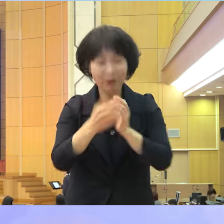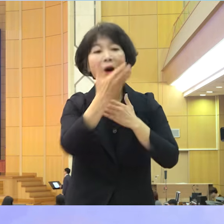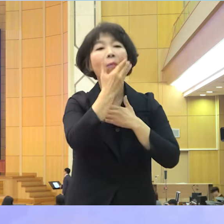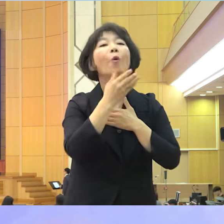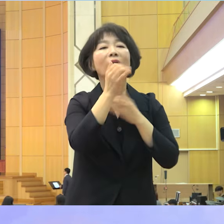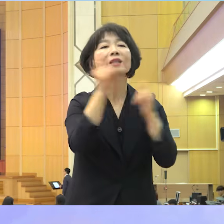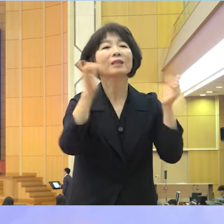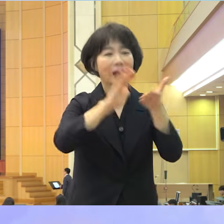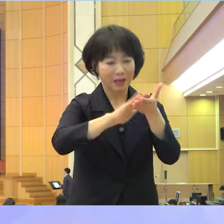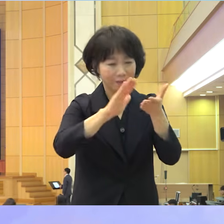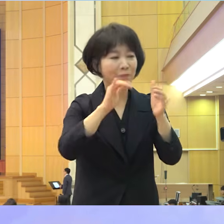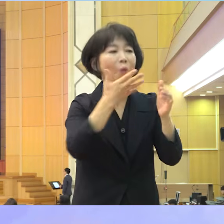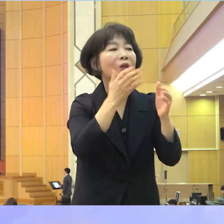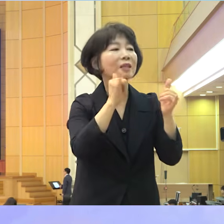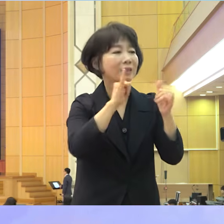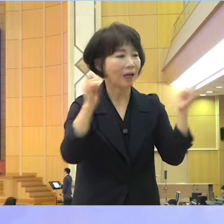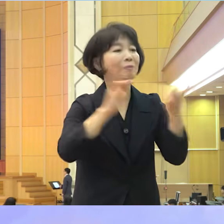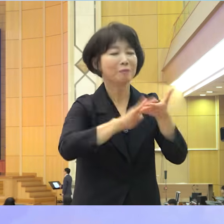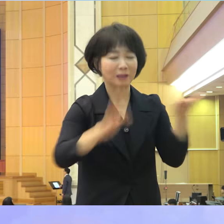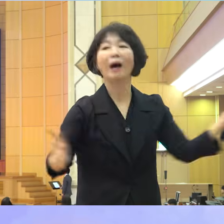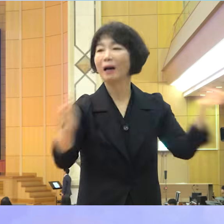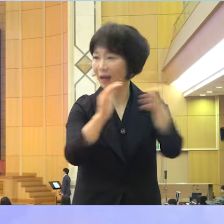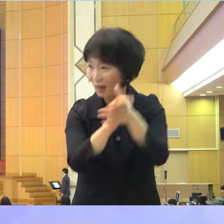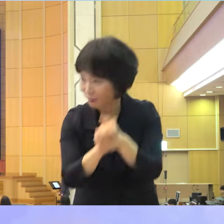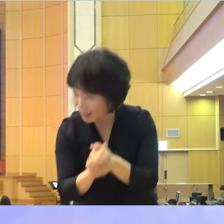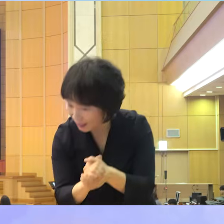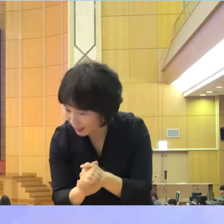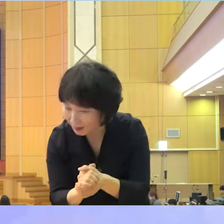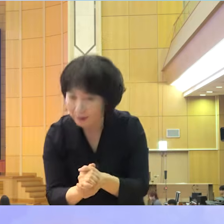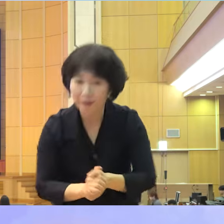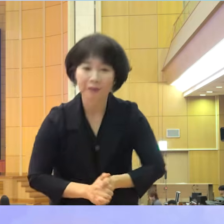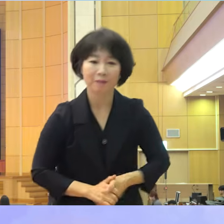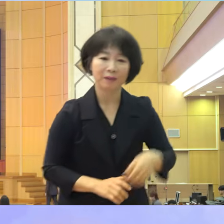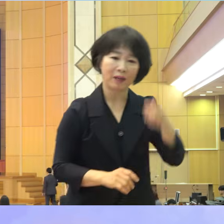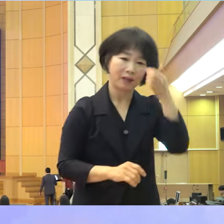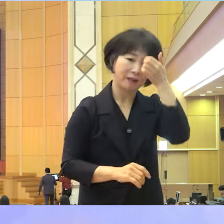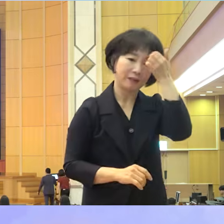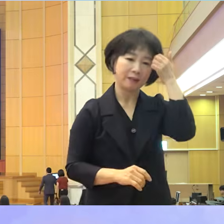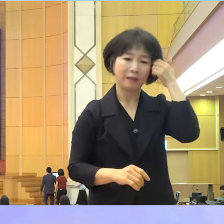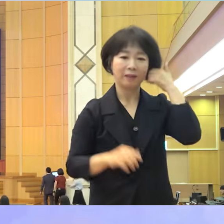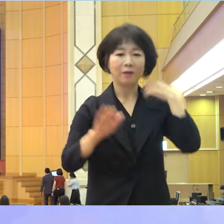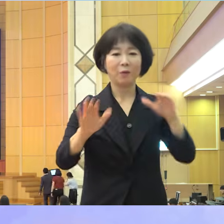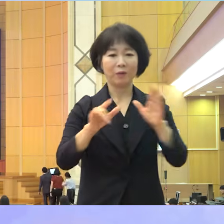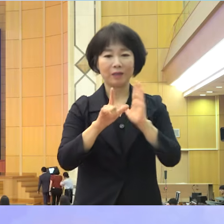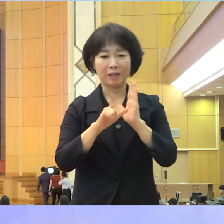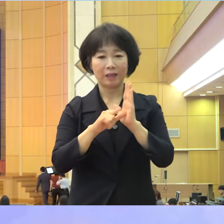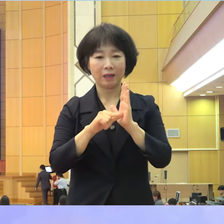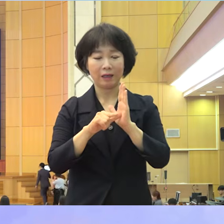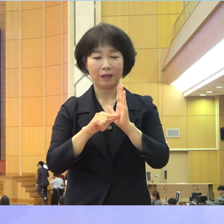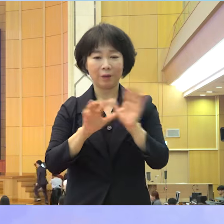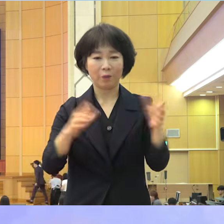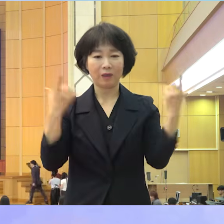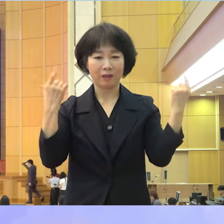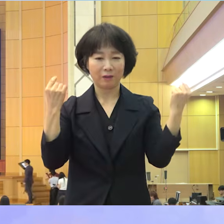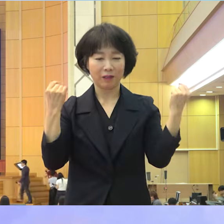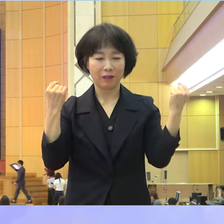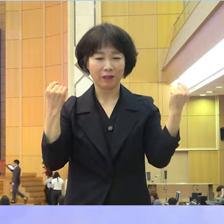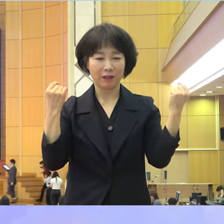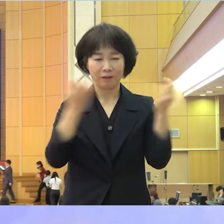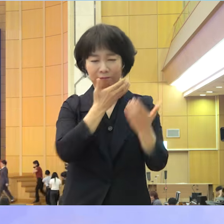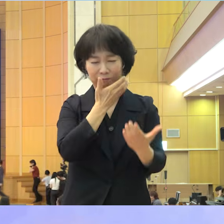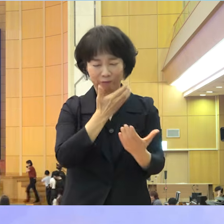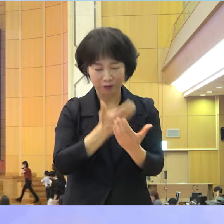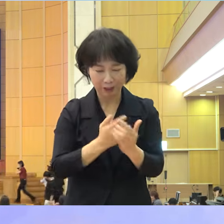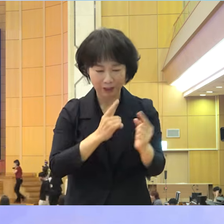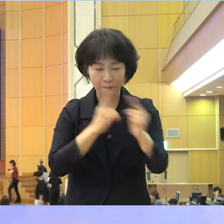있는 사람입니다. 네, 기도하겠습니다. 하나님 아버지, 오늘 이 시간에 이렇게